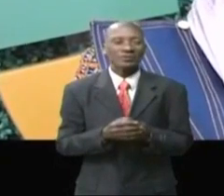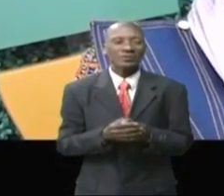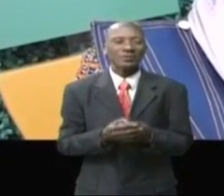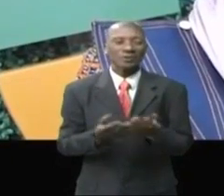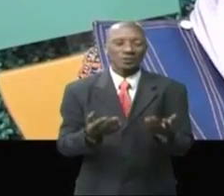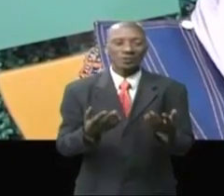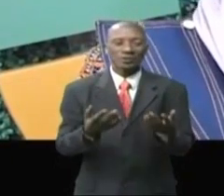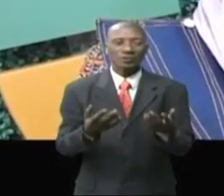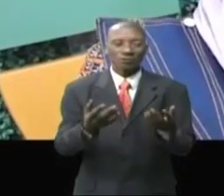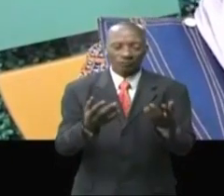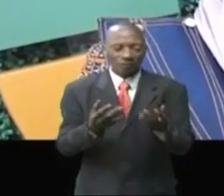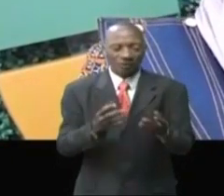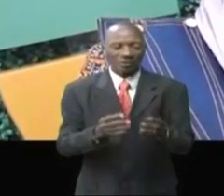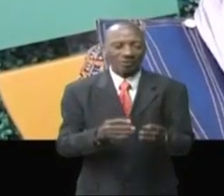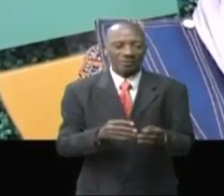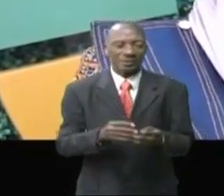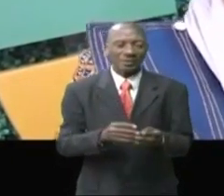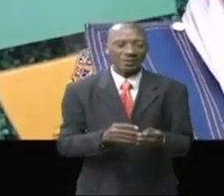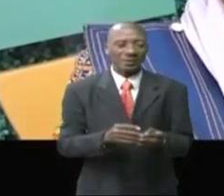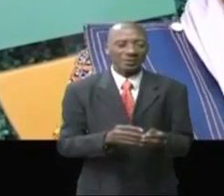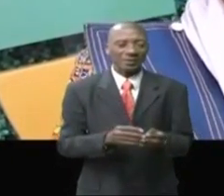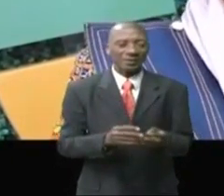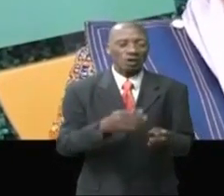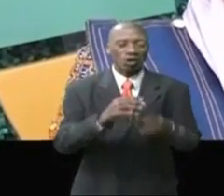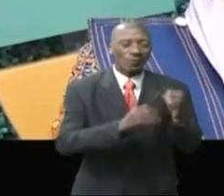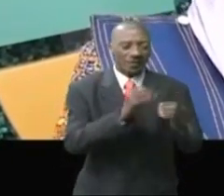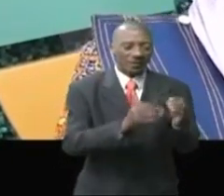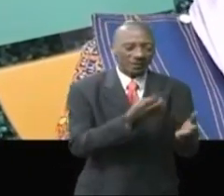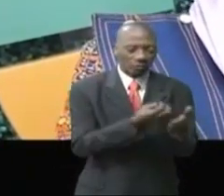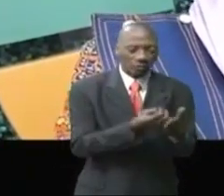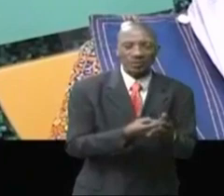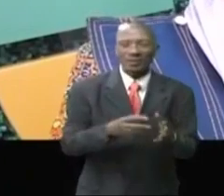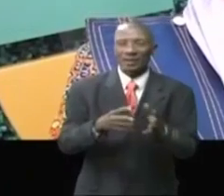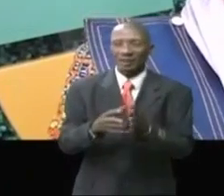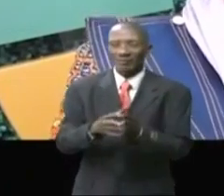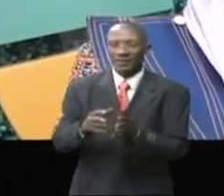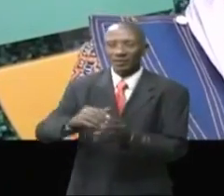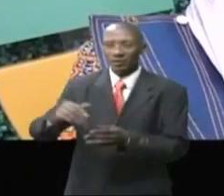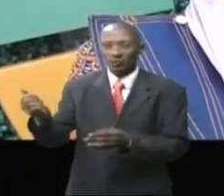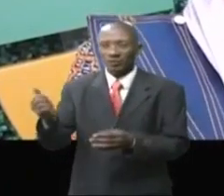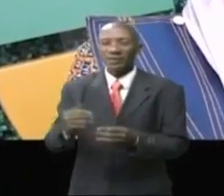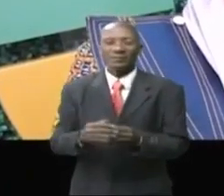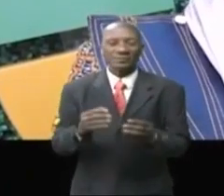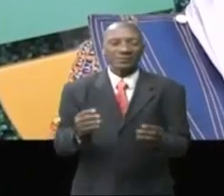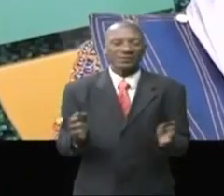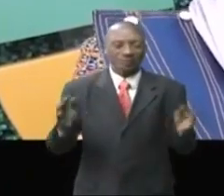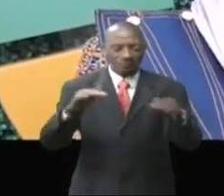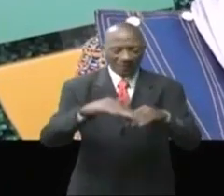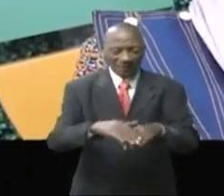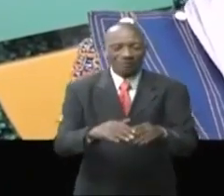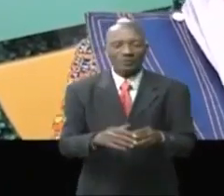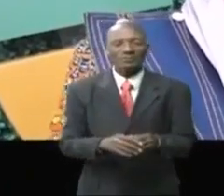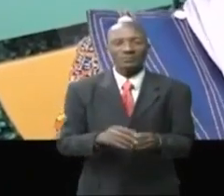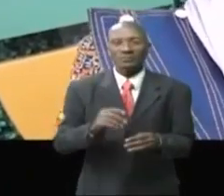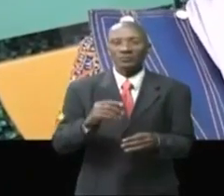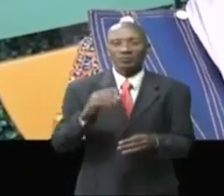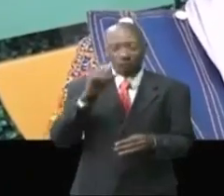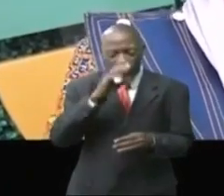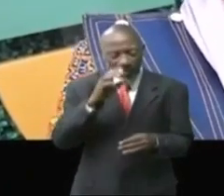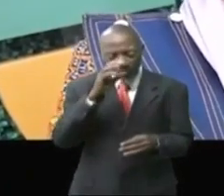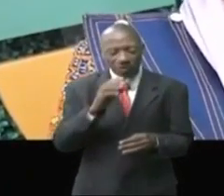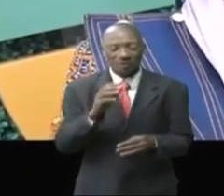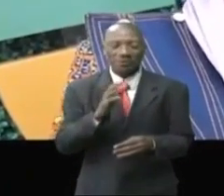à l'époque et nous avons reconstruit le centre et on a vu en face de nous des femmes et des enfants qui étaient heureux de pouvoir